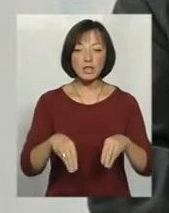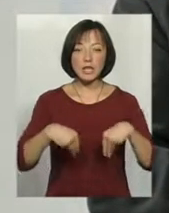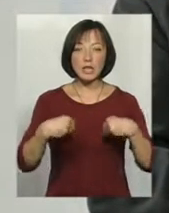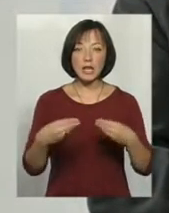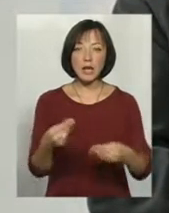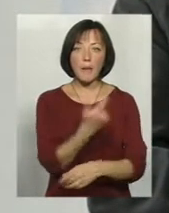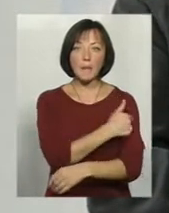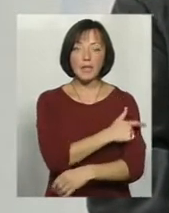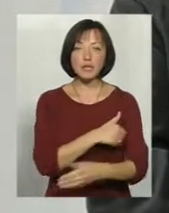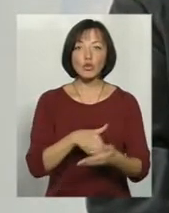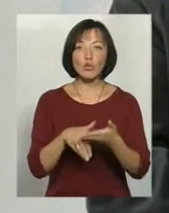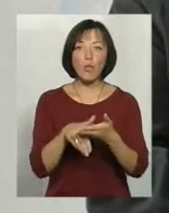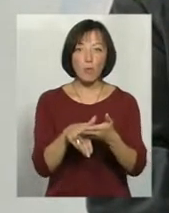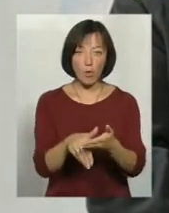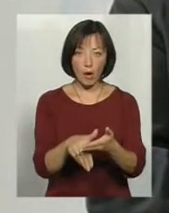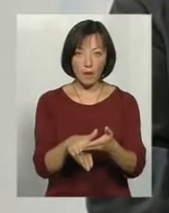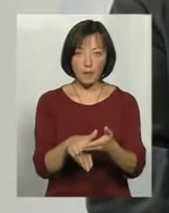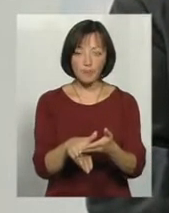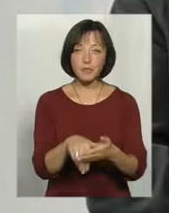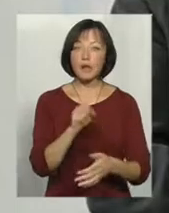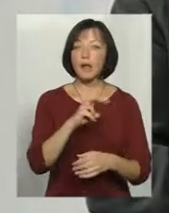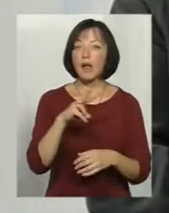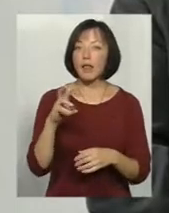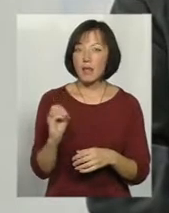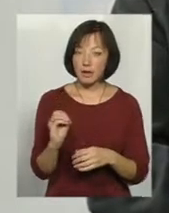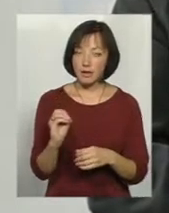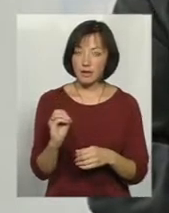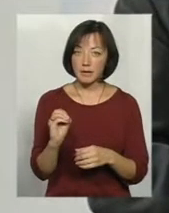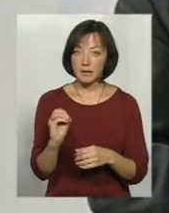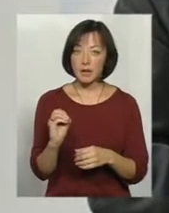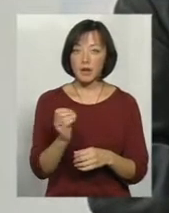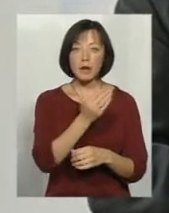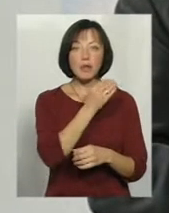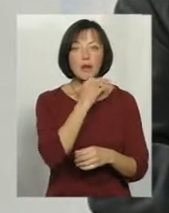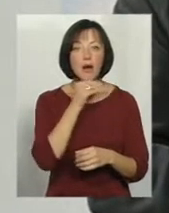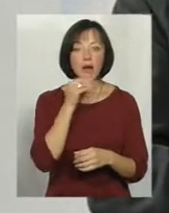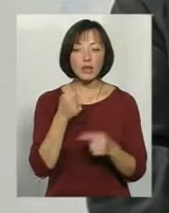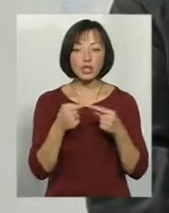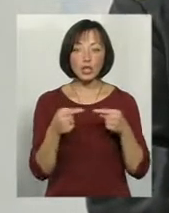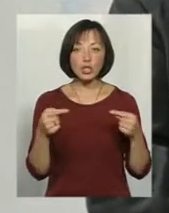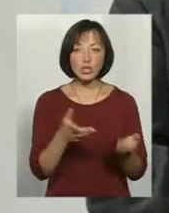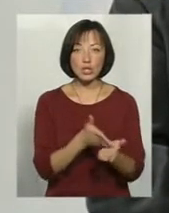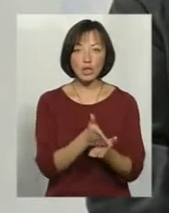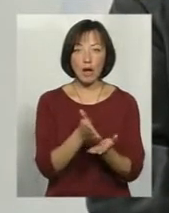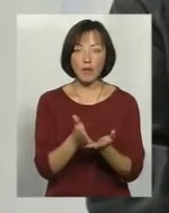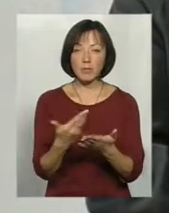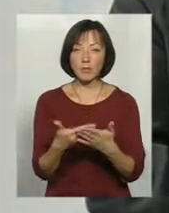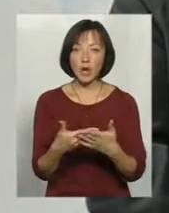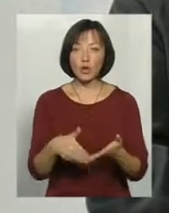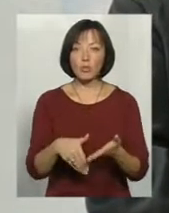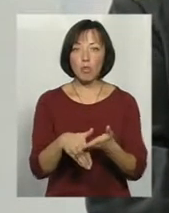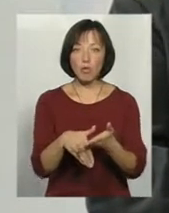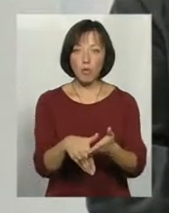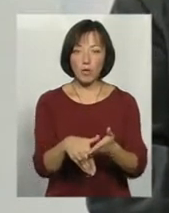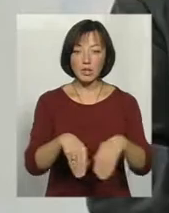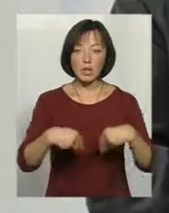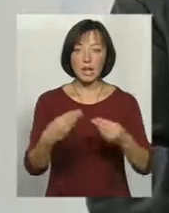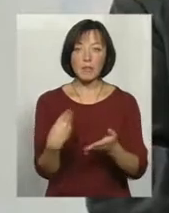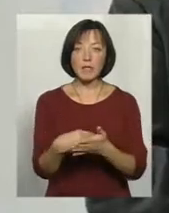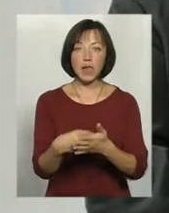тільки медичної допомоги, але і багаті інші напрямки, допустимо, допомога, фонд надає